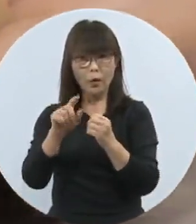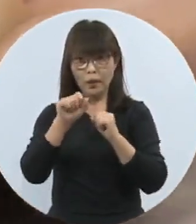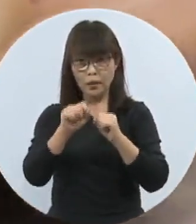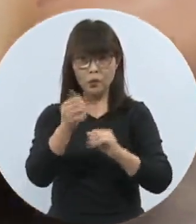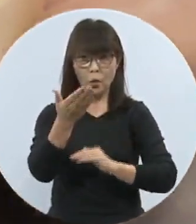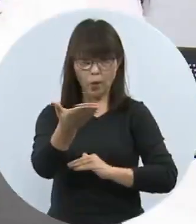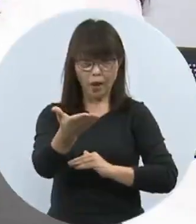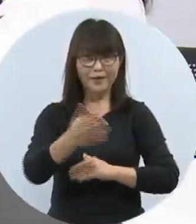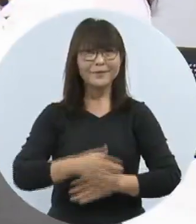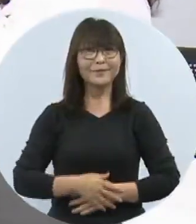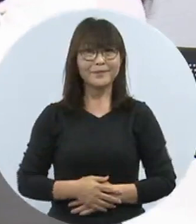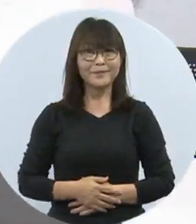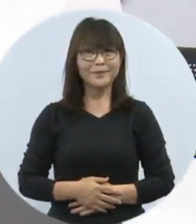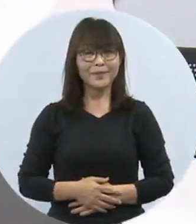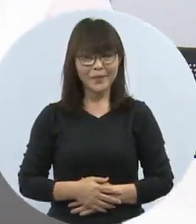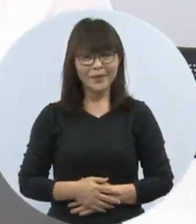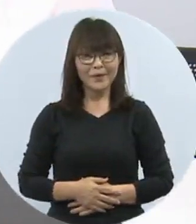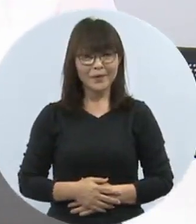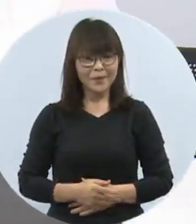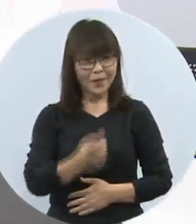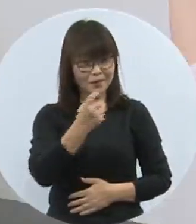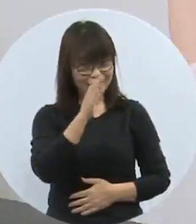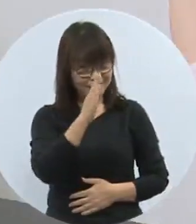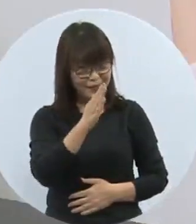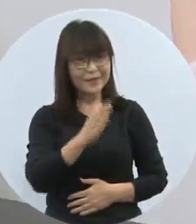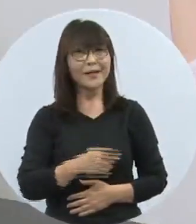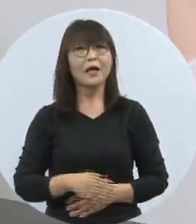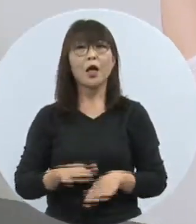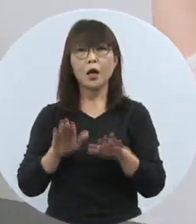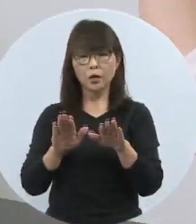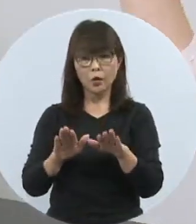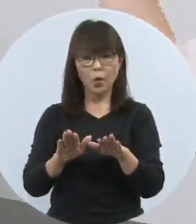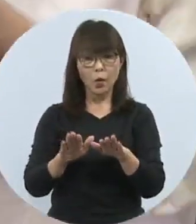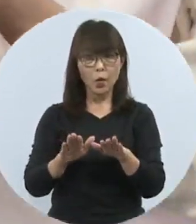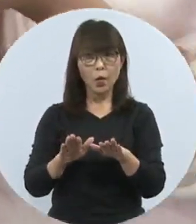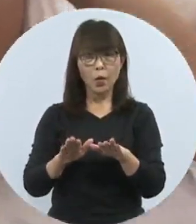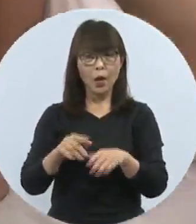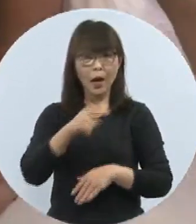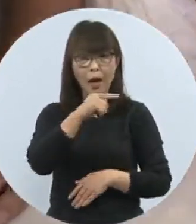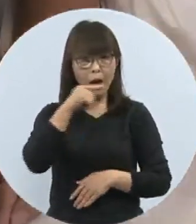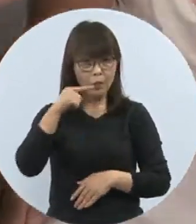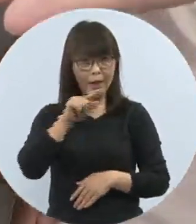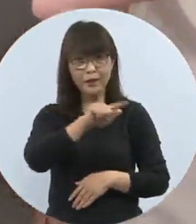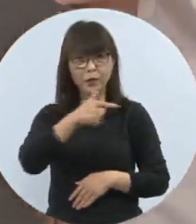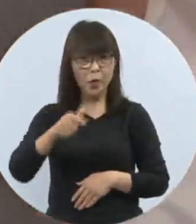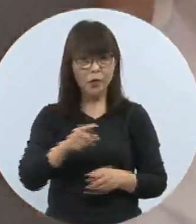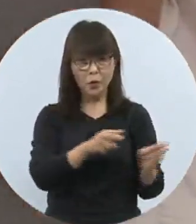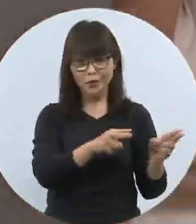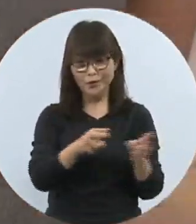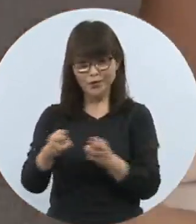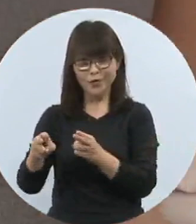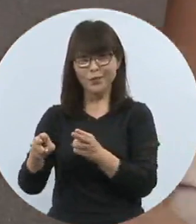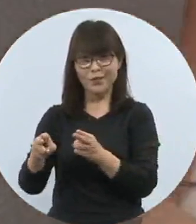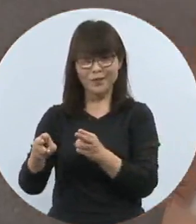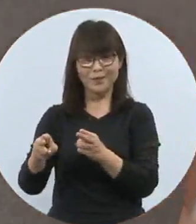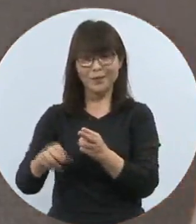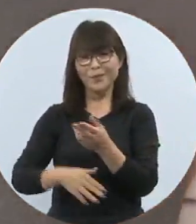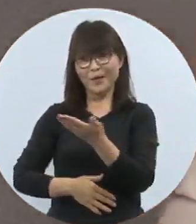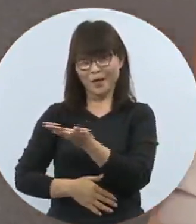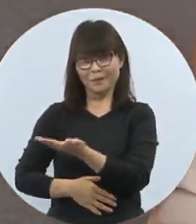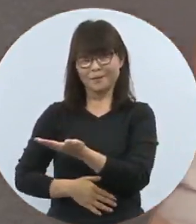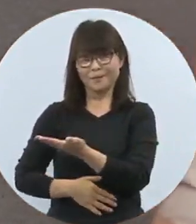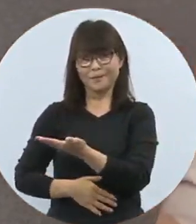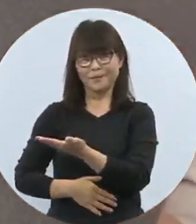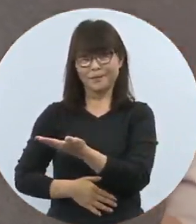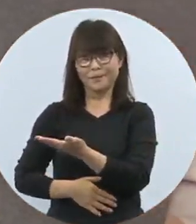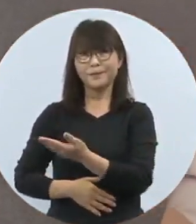うか。 じゃあ早速教えてください。 はい、今日こちらに、歯ブラシですとかいろいろなお口のケア用品を